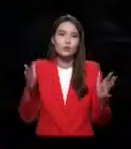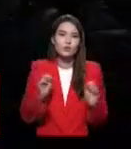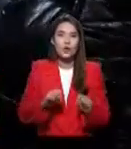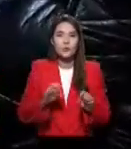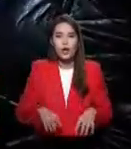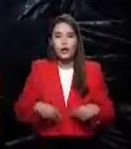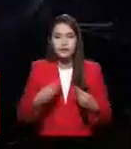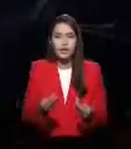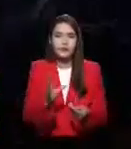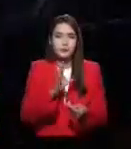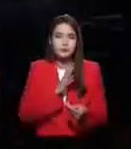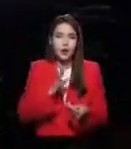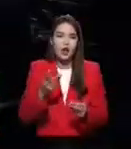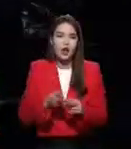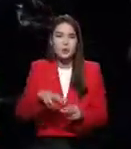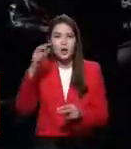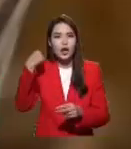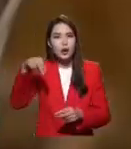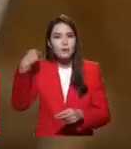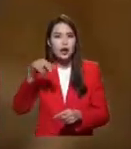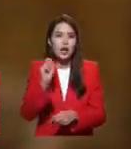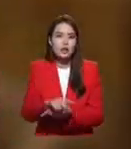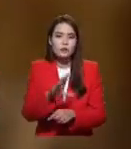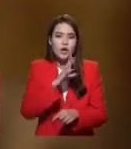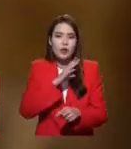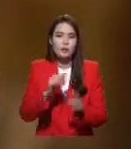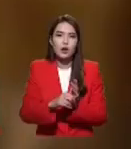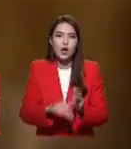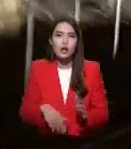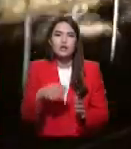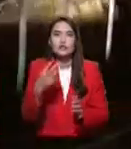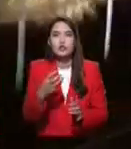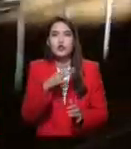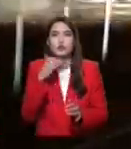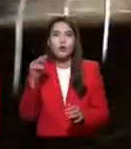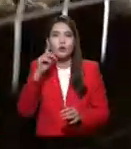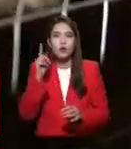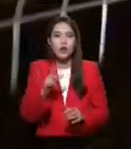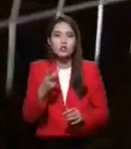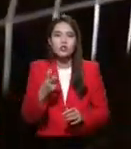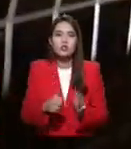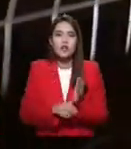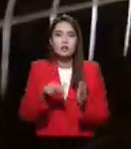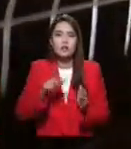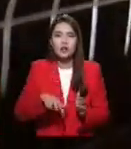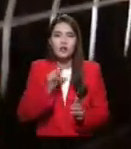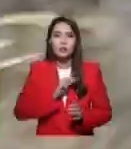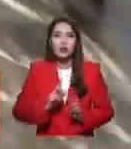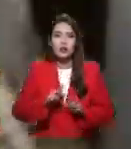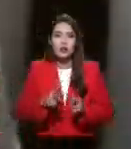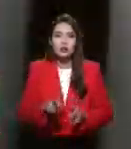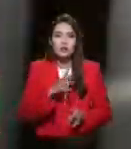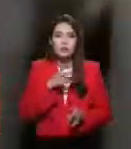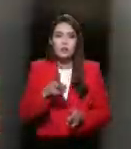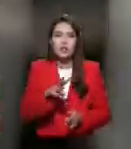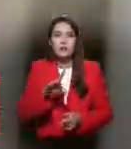берілді. Президент тапсырмасына орай, биыл Оралда 6700 адам жұмыспен қамтылып, 260 бір адам өз кәсібін ашты. Бұл іске 2